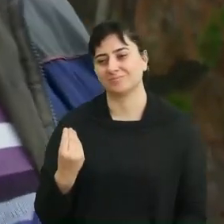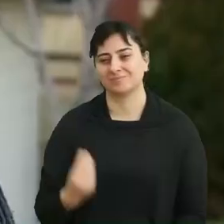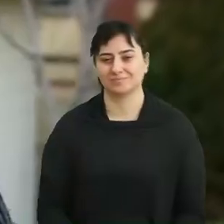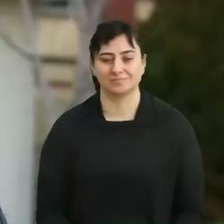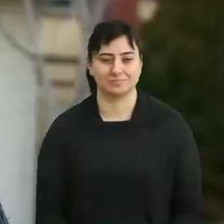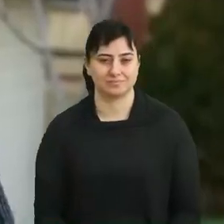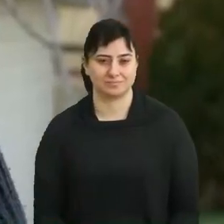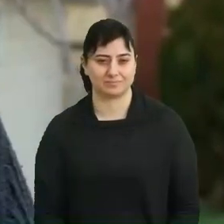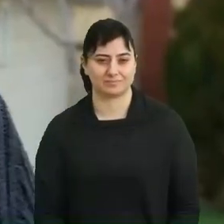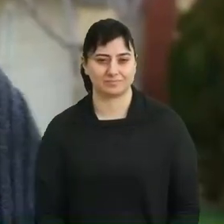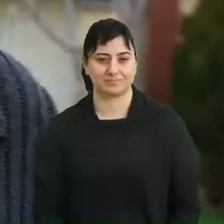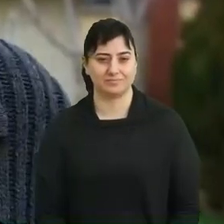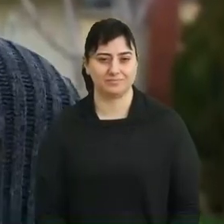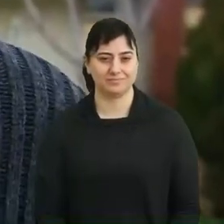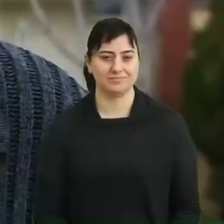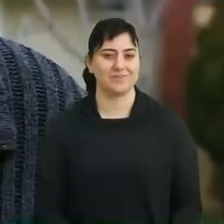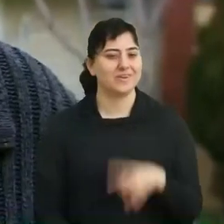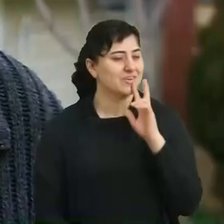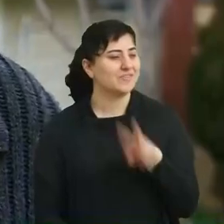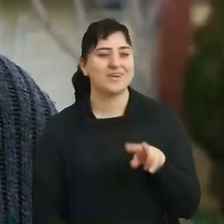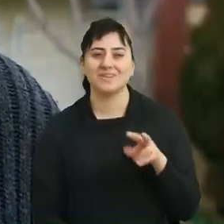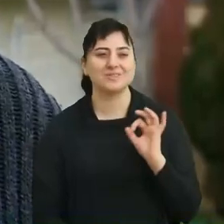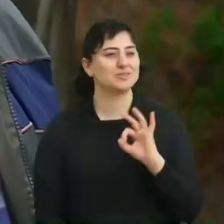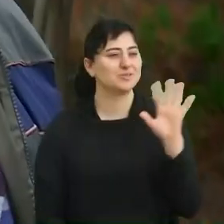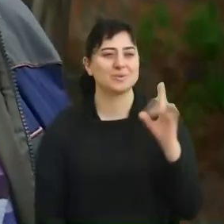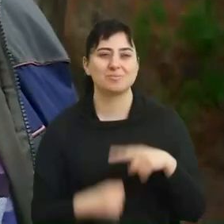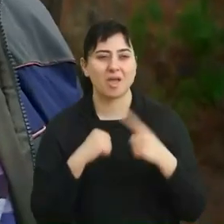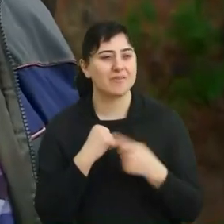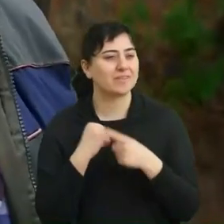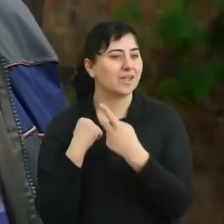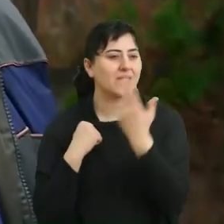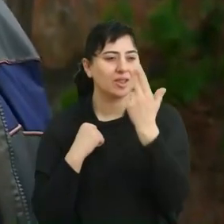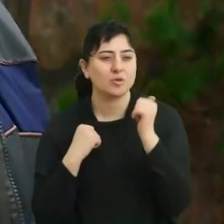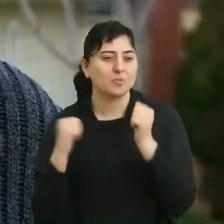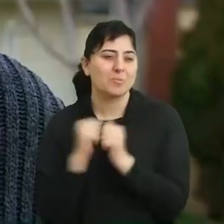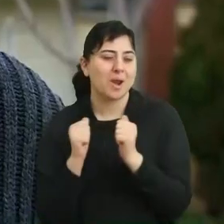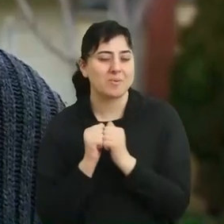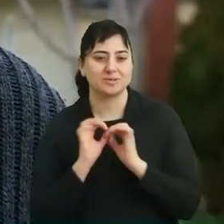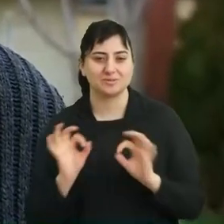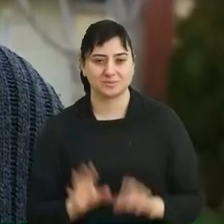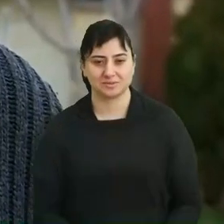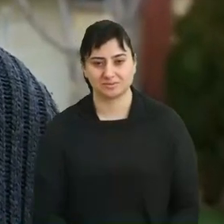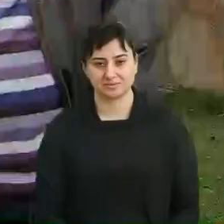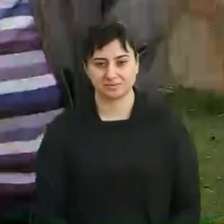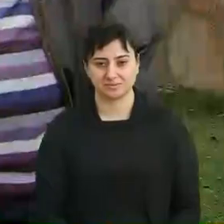değil mi? Vallahi o kadar güzel olurdu ki bir hafta her gün onunla birlikte olurdum.